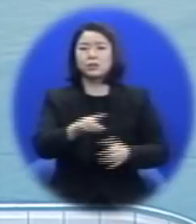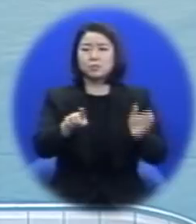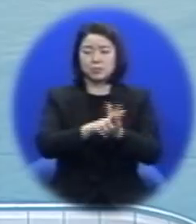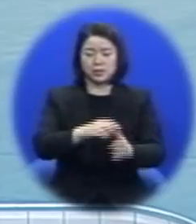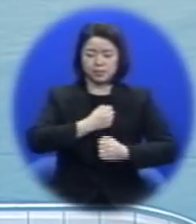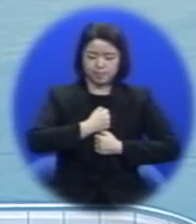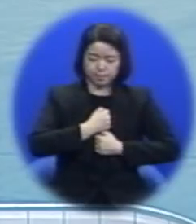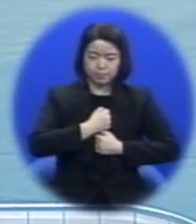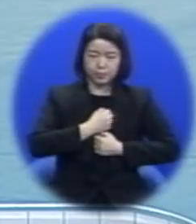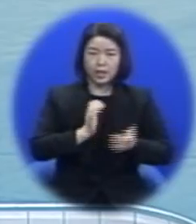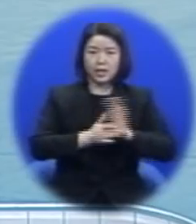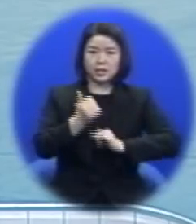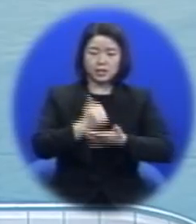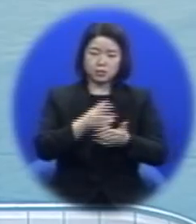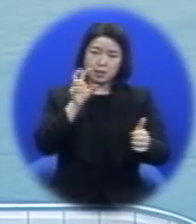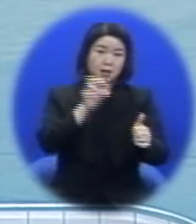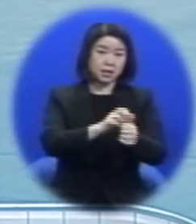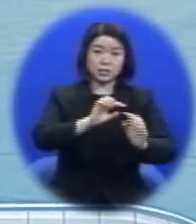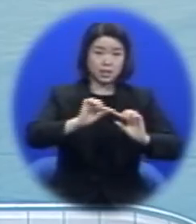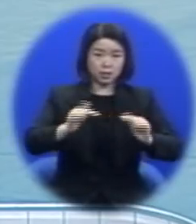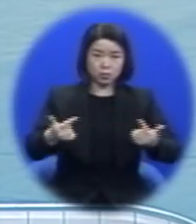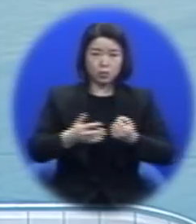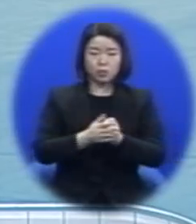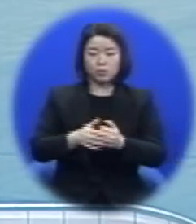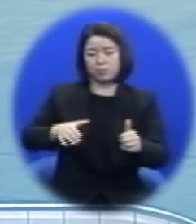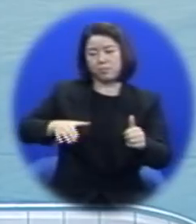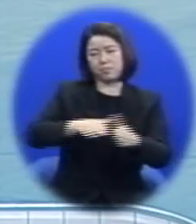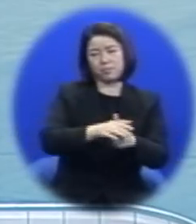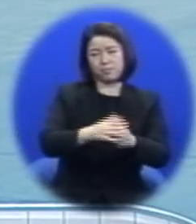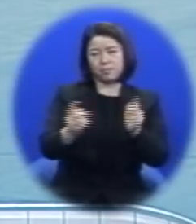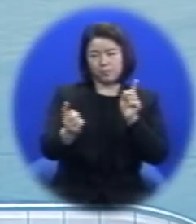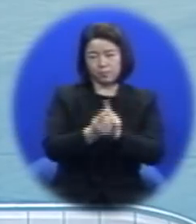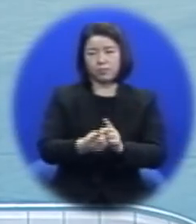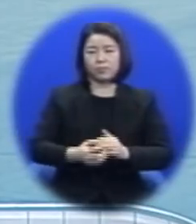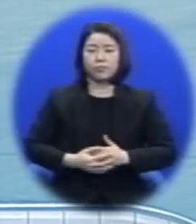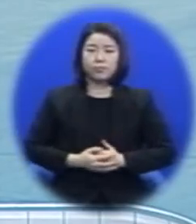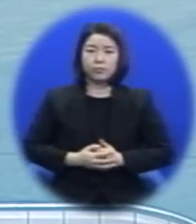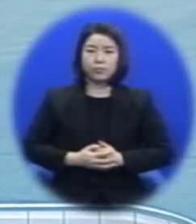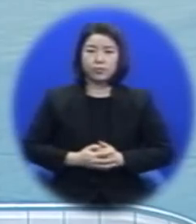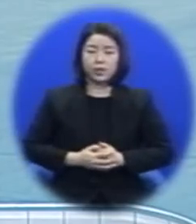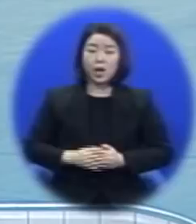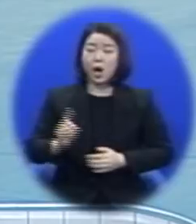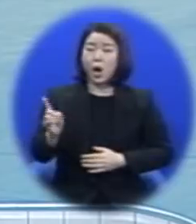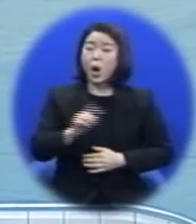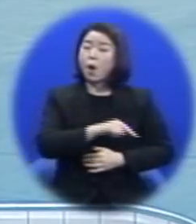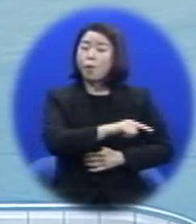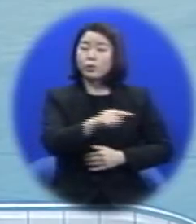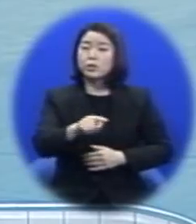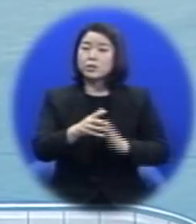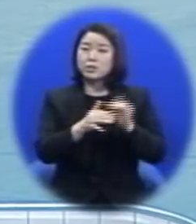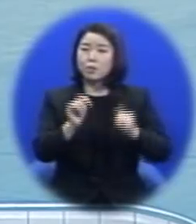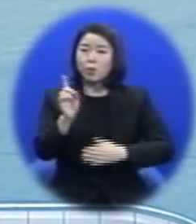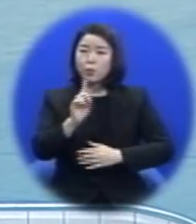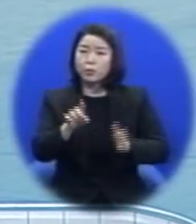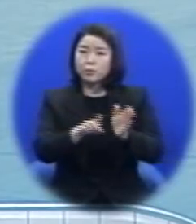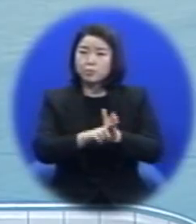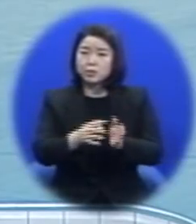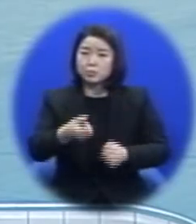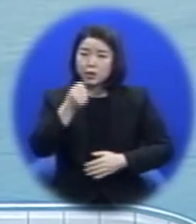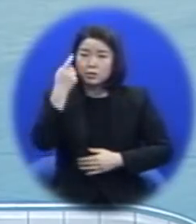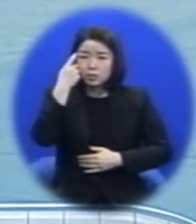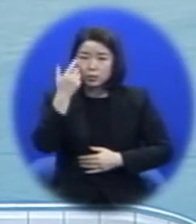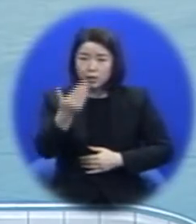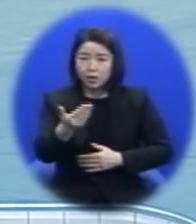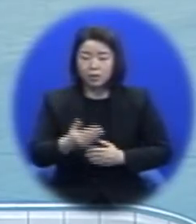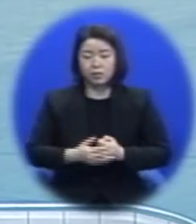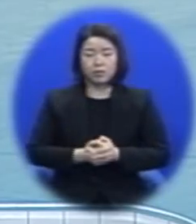지키고 예수님 배반하지 않고 그리고 죽임을 당합니다. 도대체 그들은 어떤 믿음이길래 이런 믿음을